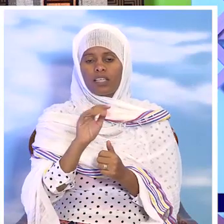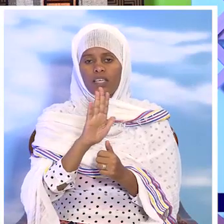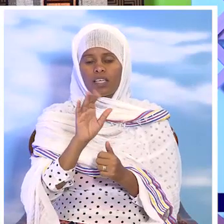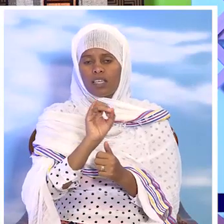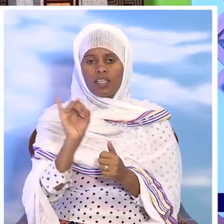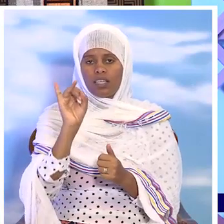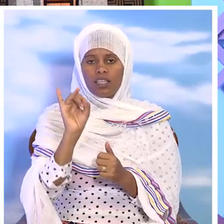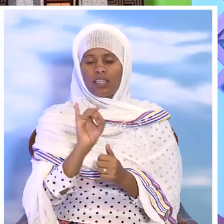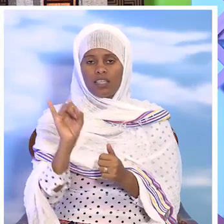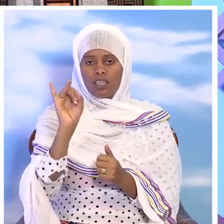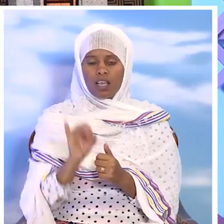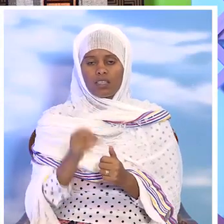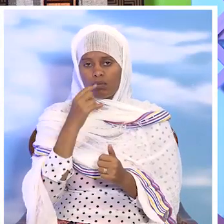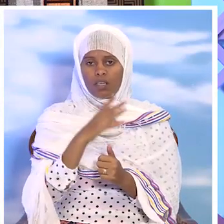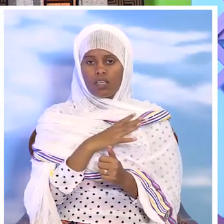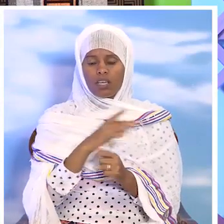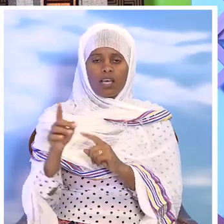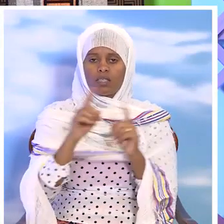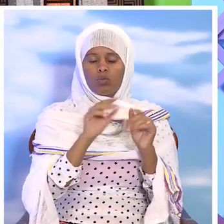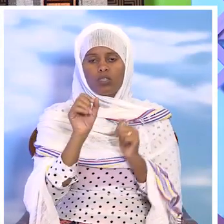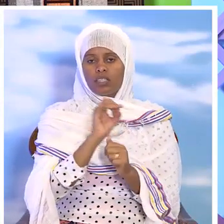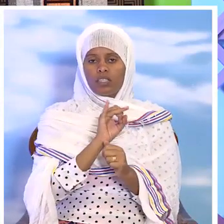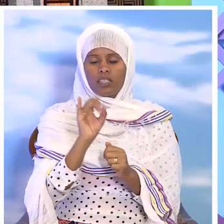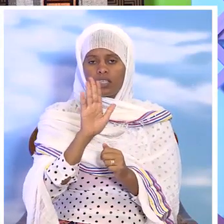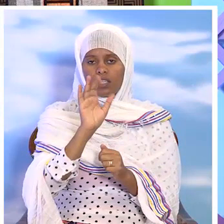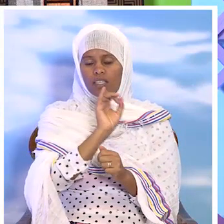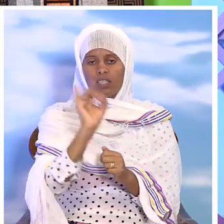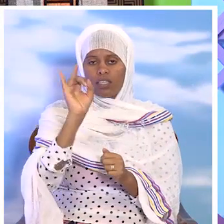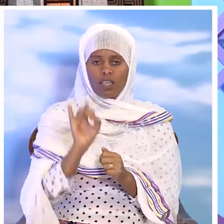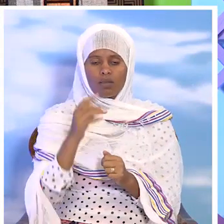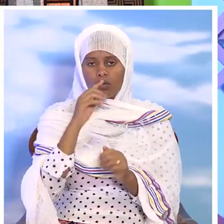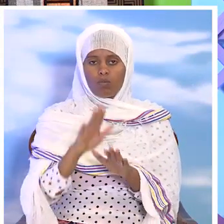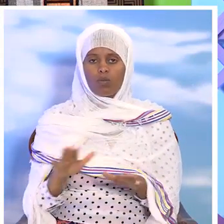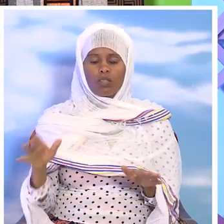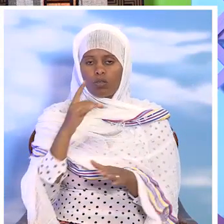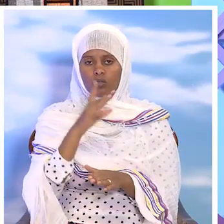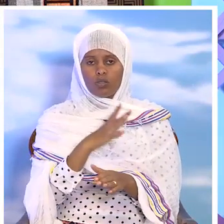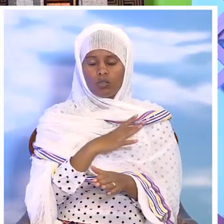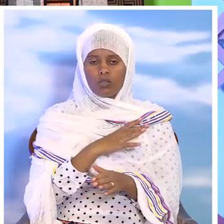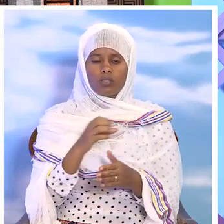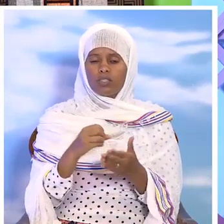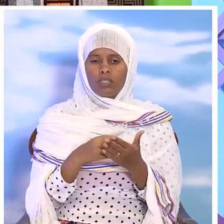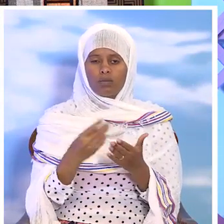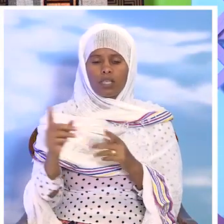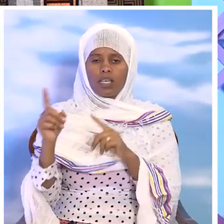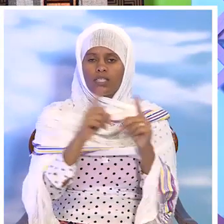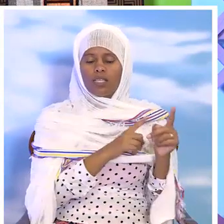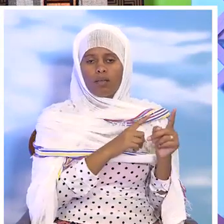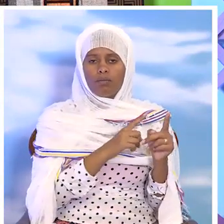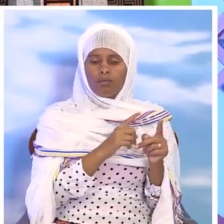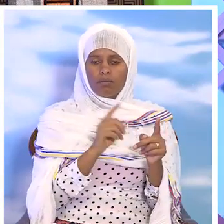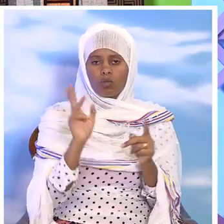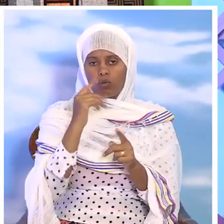ናይታ ናይ ኣሕዛብ ዝኾነት ገሊላ ኢሉ ኣሎ። ስለዚ ስለምንታይ ናይ ኣሕዛብ ኢሉ ገሊፅዎ